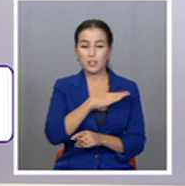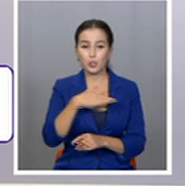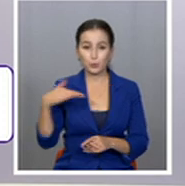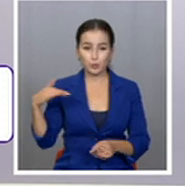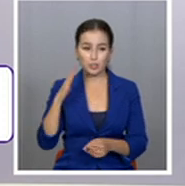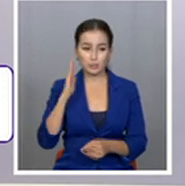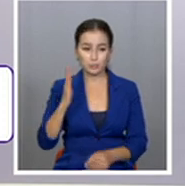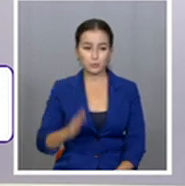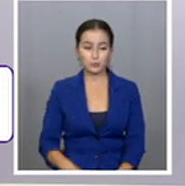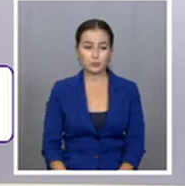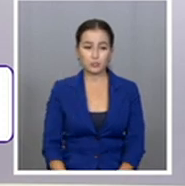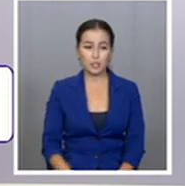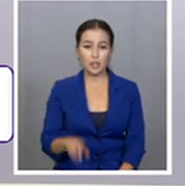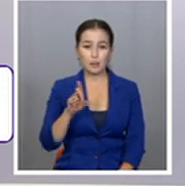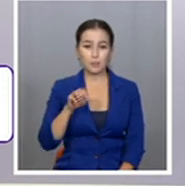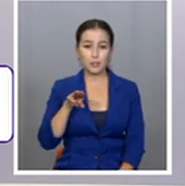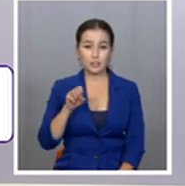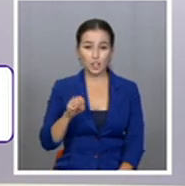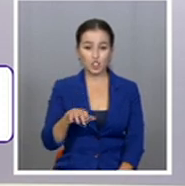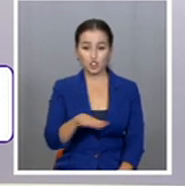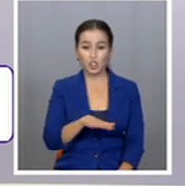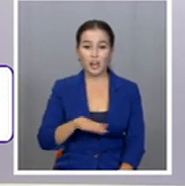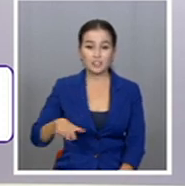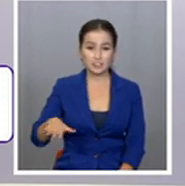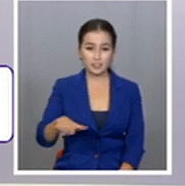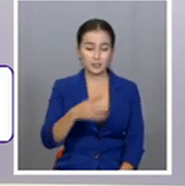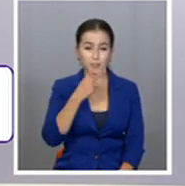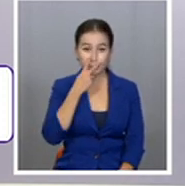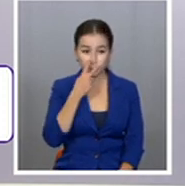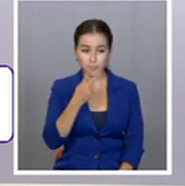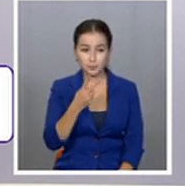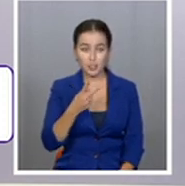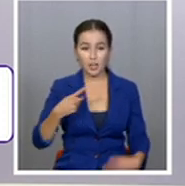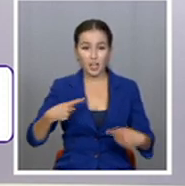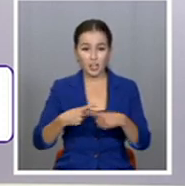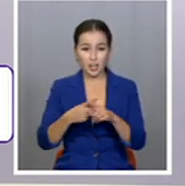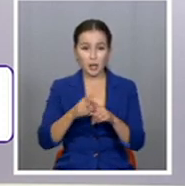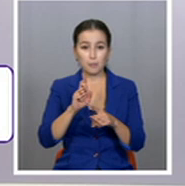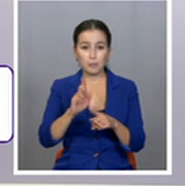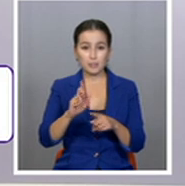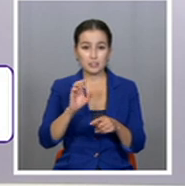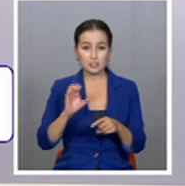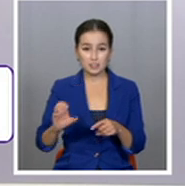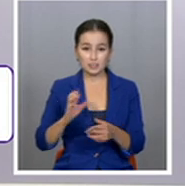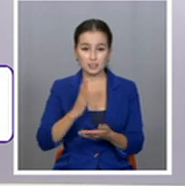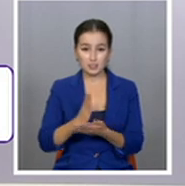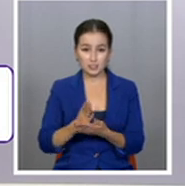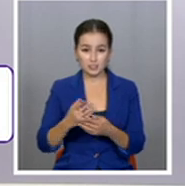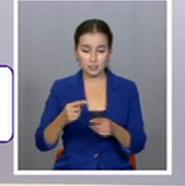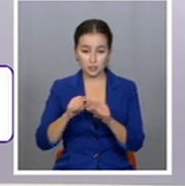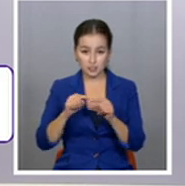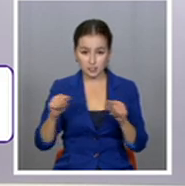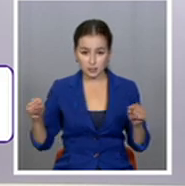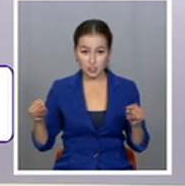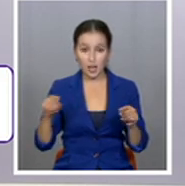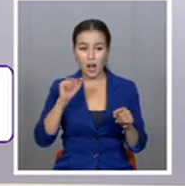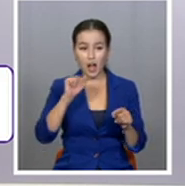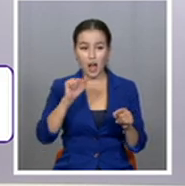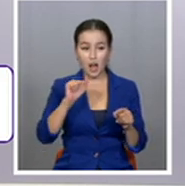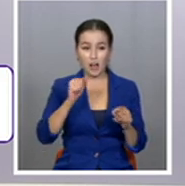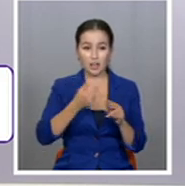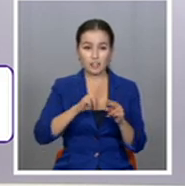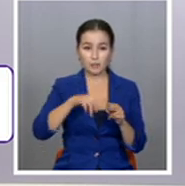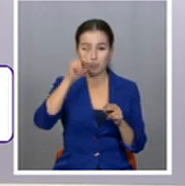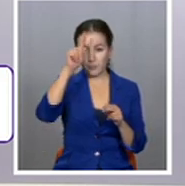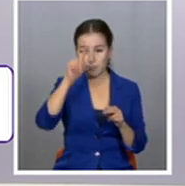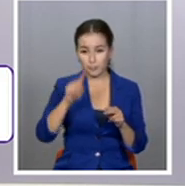Суретте бетта жазықтығында қиылысқан Б және С түзулері берілген. А түзуі Б түзуіне де